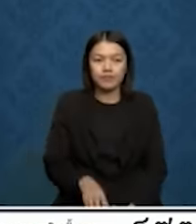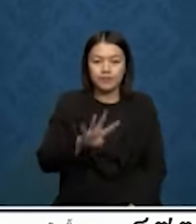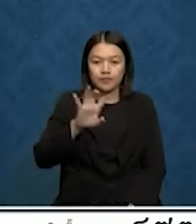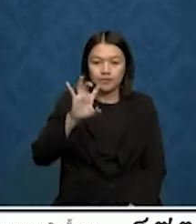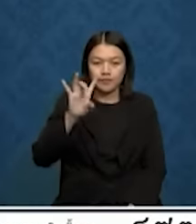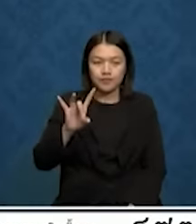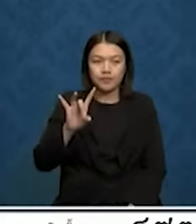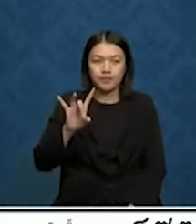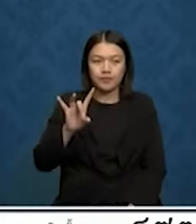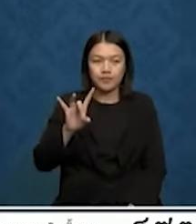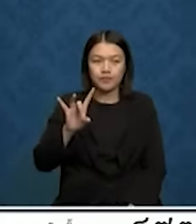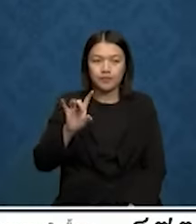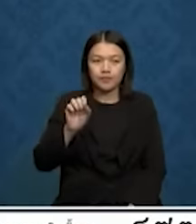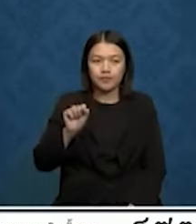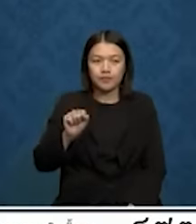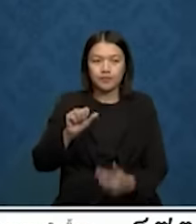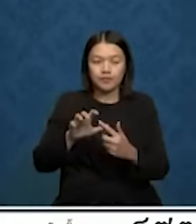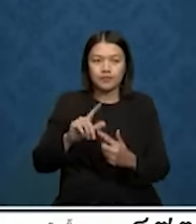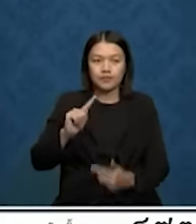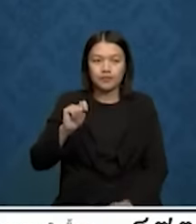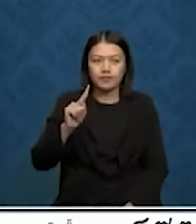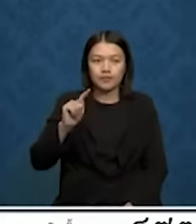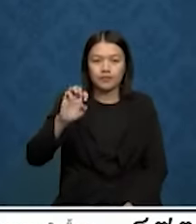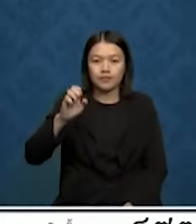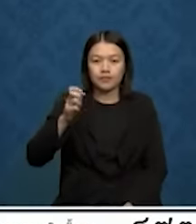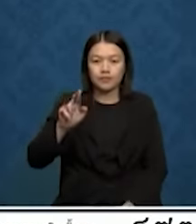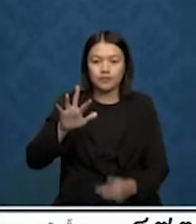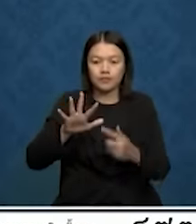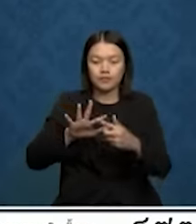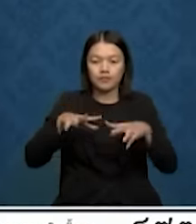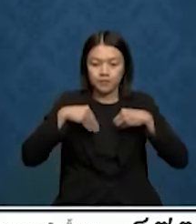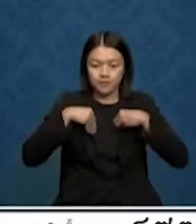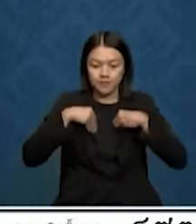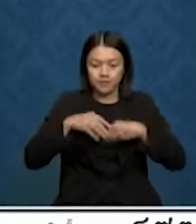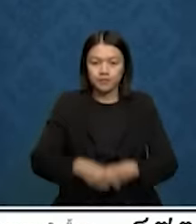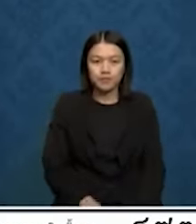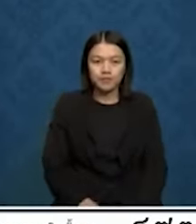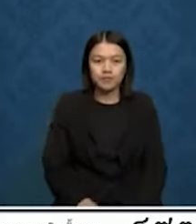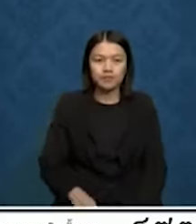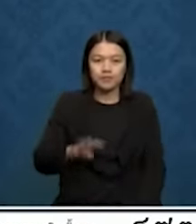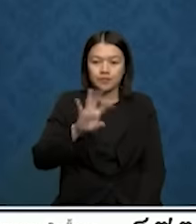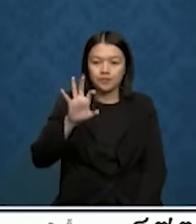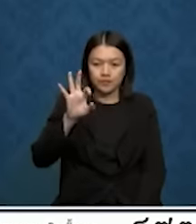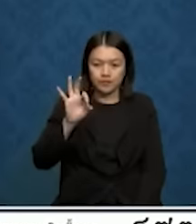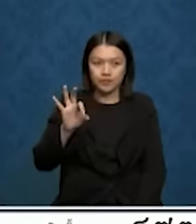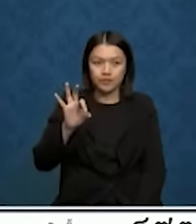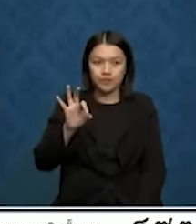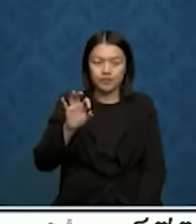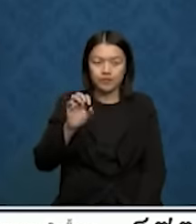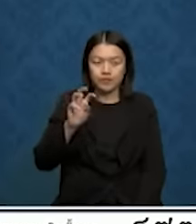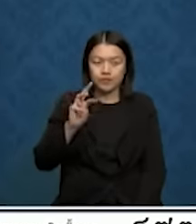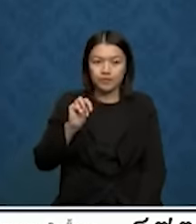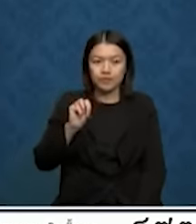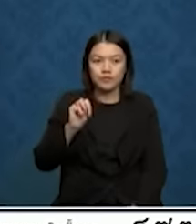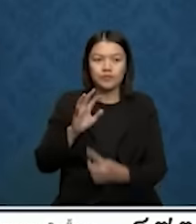408นายสัทธิระเผือกประพันธ ์เห็นชอบครับ 409นายสังค